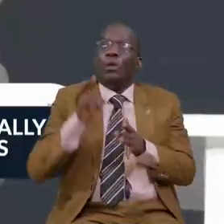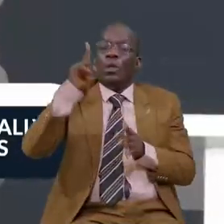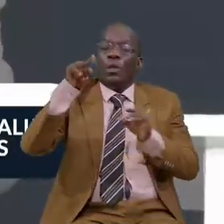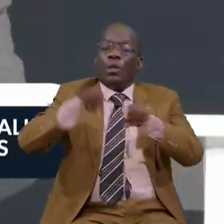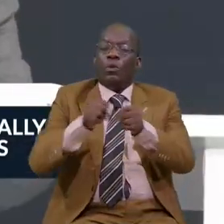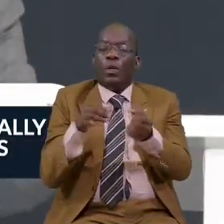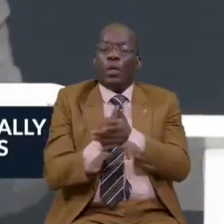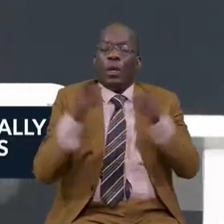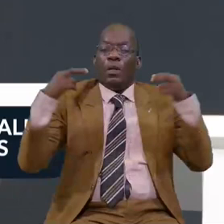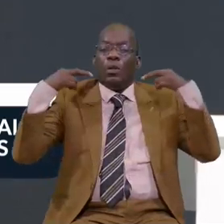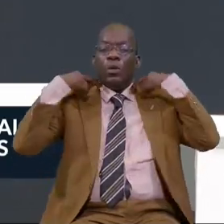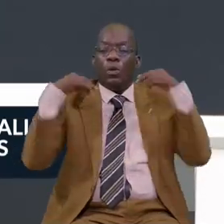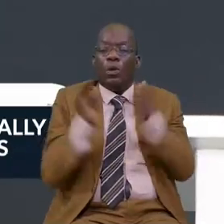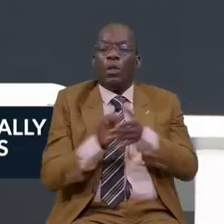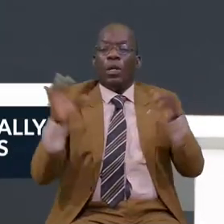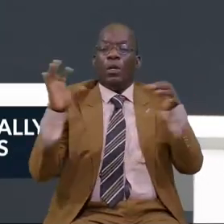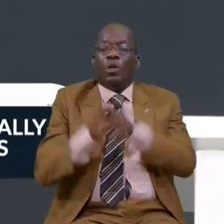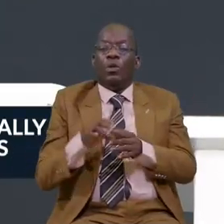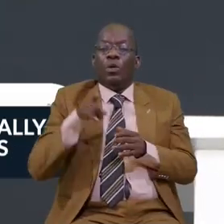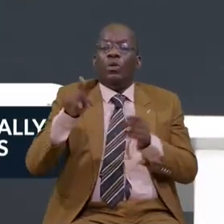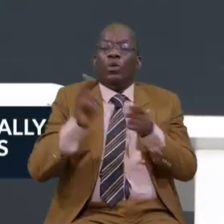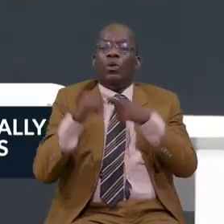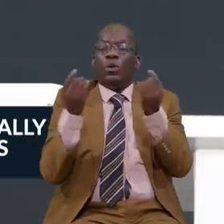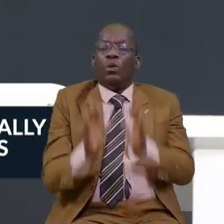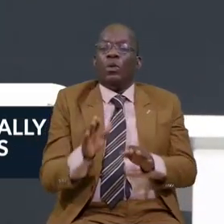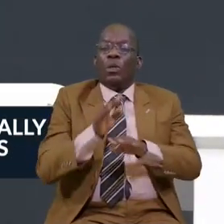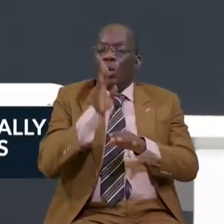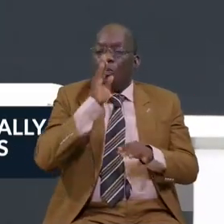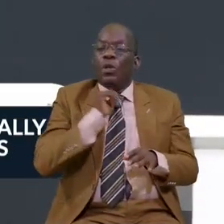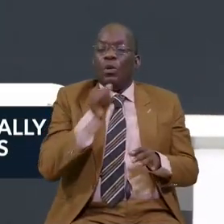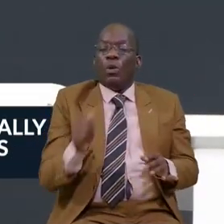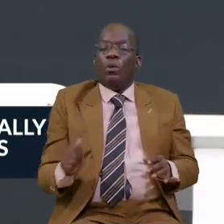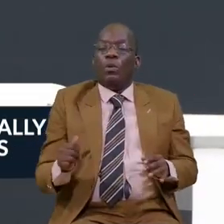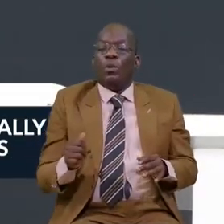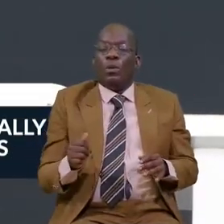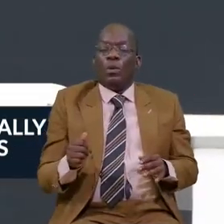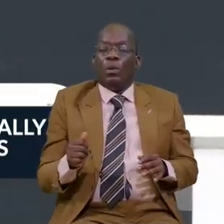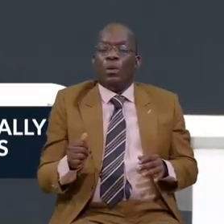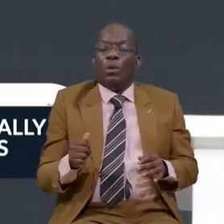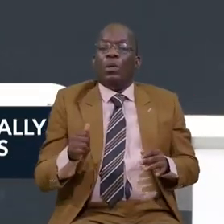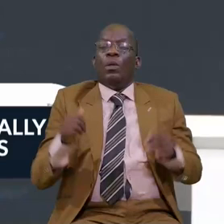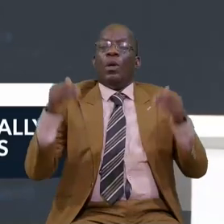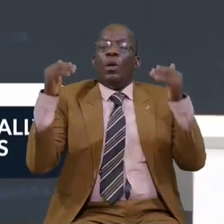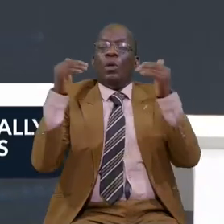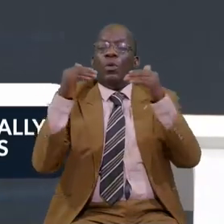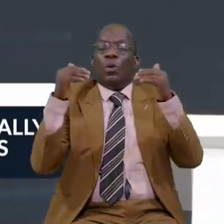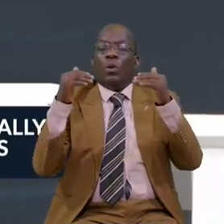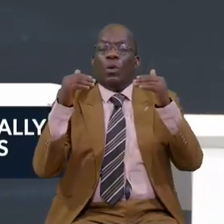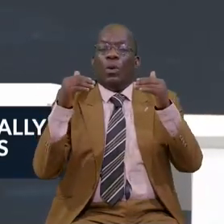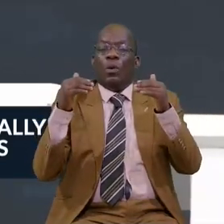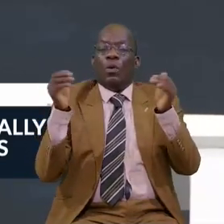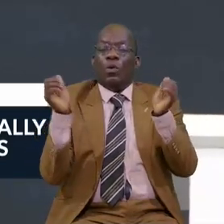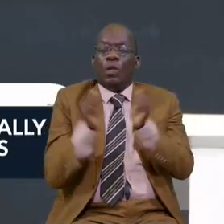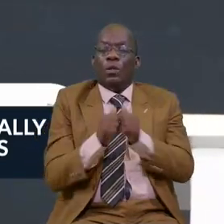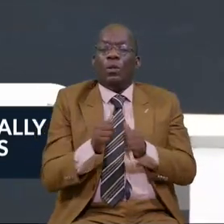vous venez au Seigneur, il brise ce joug qui vous liait aux incroyants. Ne